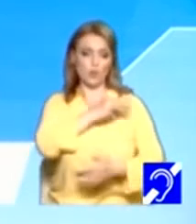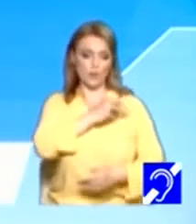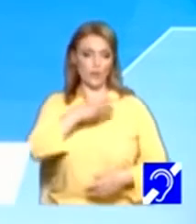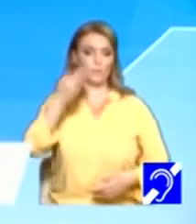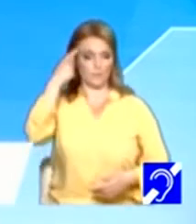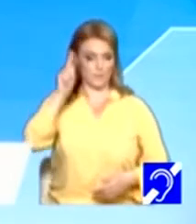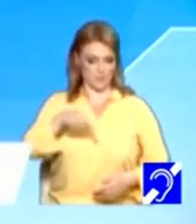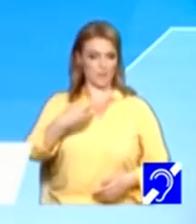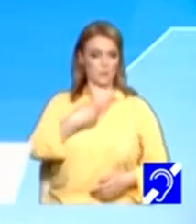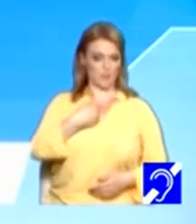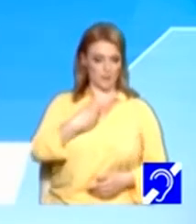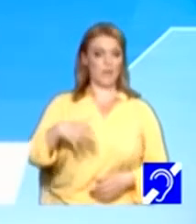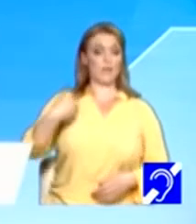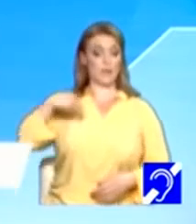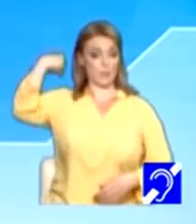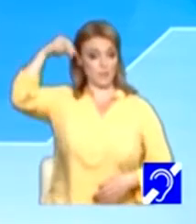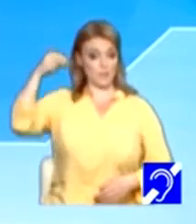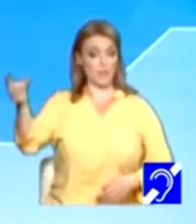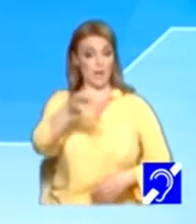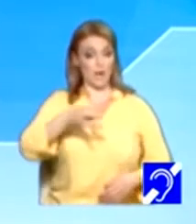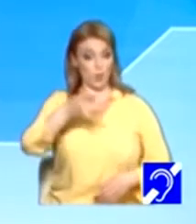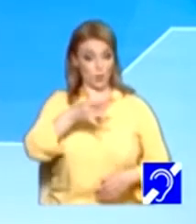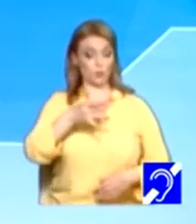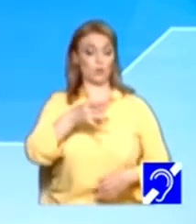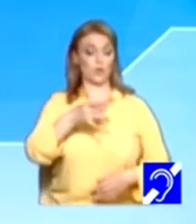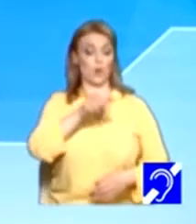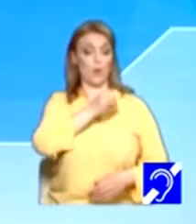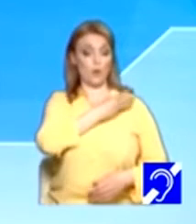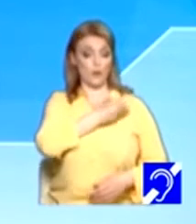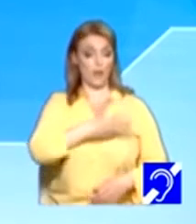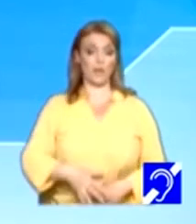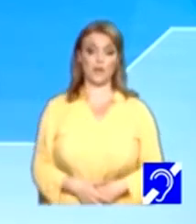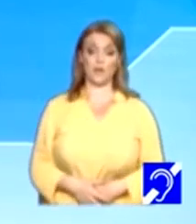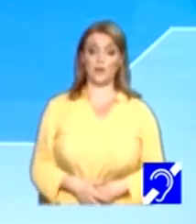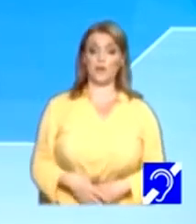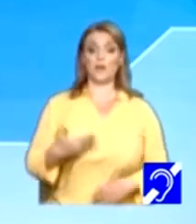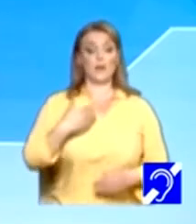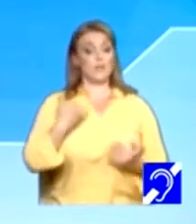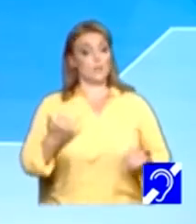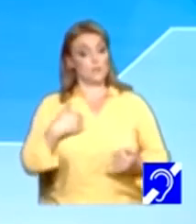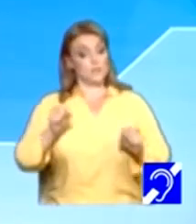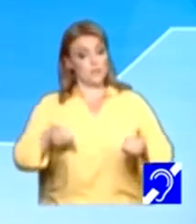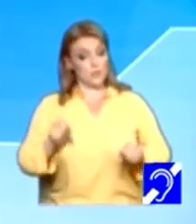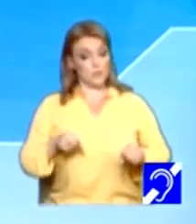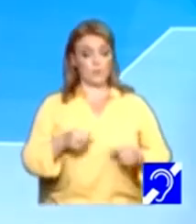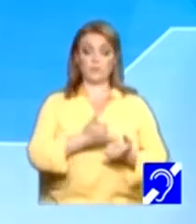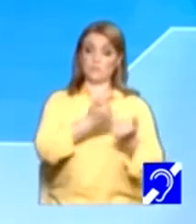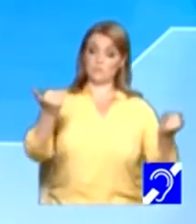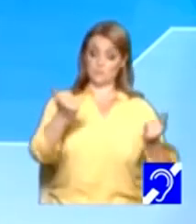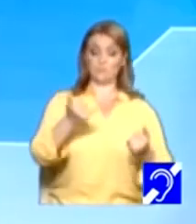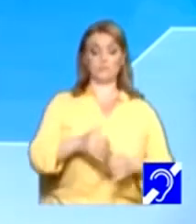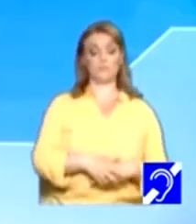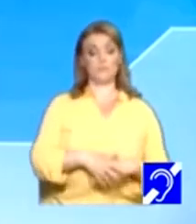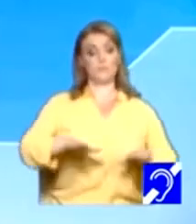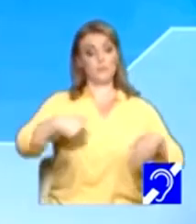președintele raionului Orhei și sunt onorat astăzi să aduc în fața tuturor alegătorilor din Republica Moldova